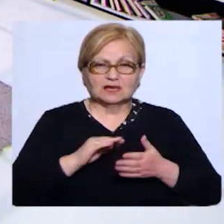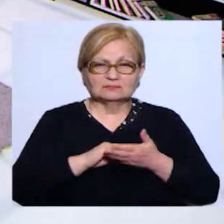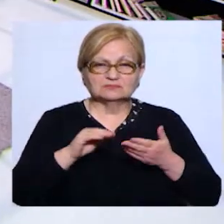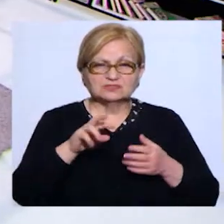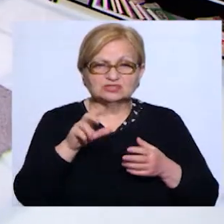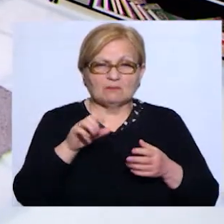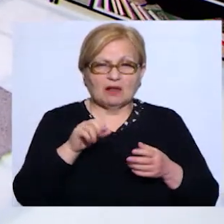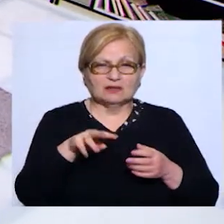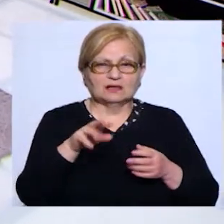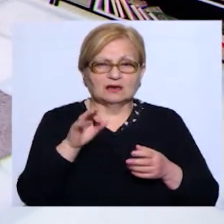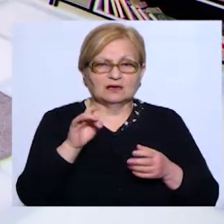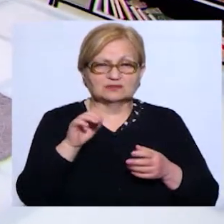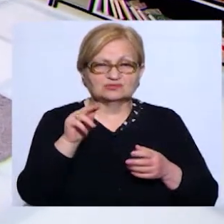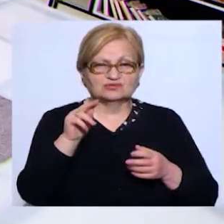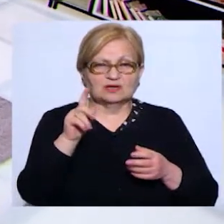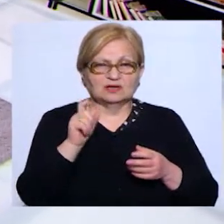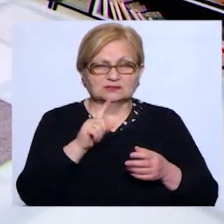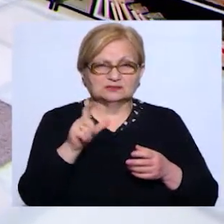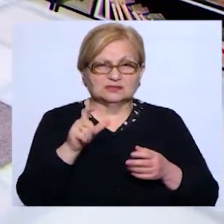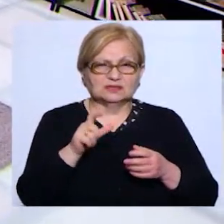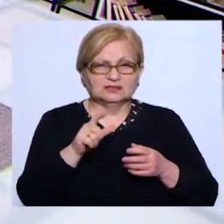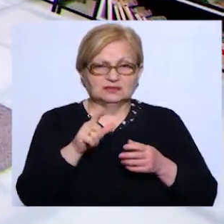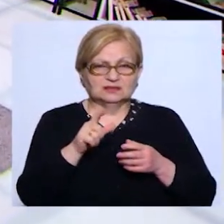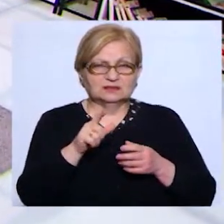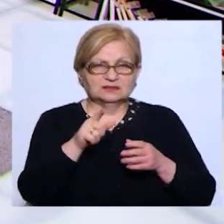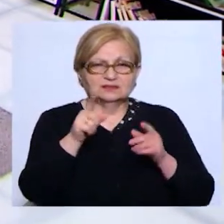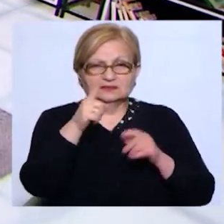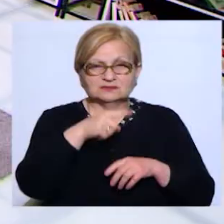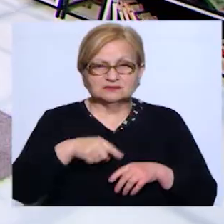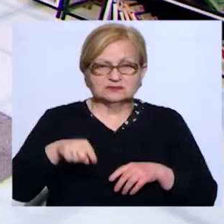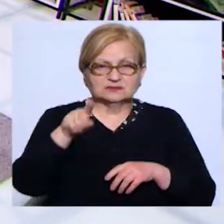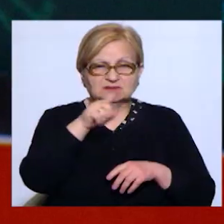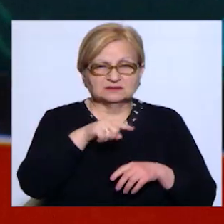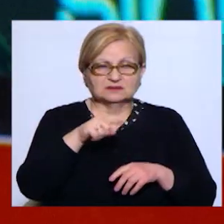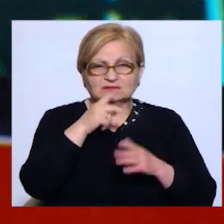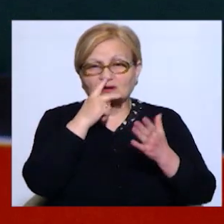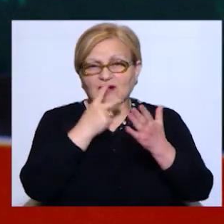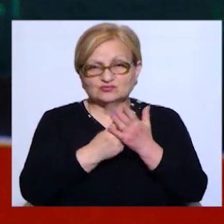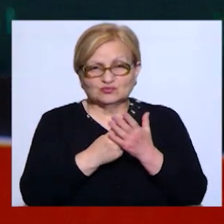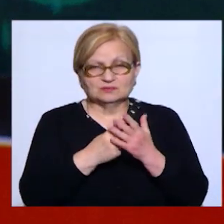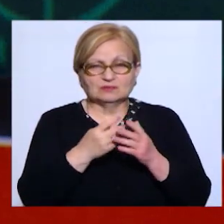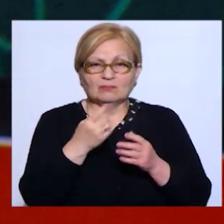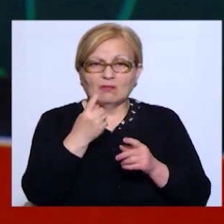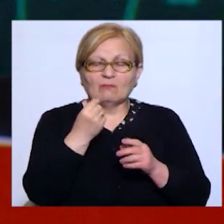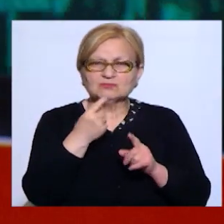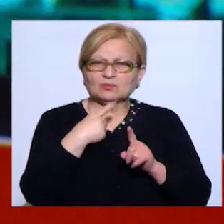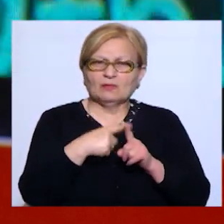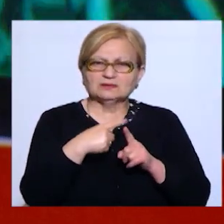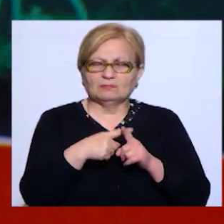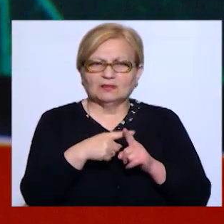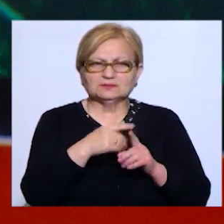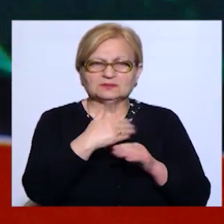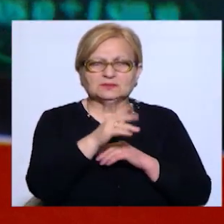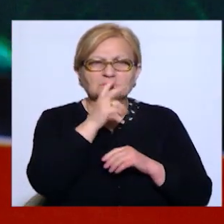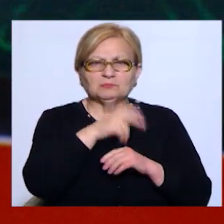აქვს წრეზე გამოთქმული მოსაზრება და მინდა წაგაკითხინოთ. რო არ არის წრეზე სხვანაირად მინდა შეგახედოთ, ანუ მათემატიკა მარტო ისე განსალკევებული